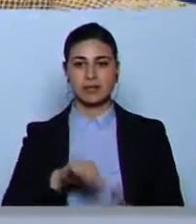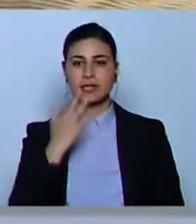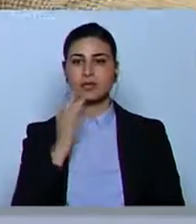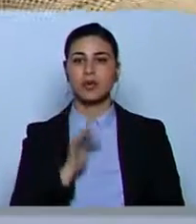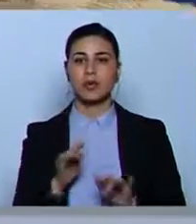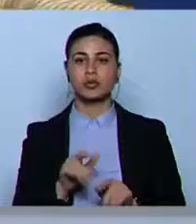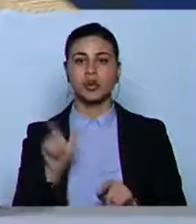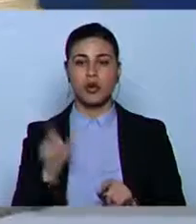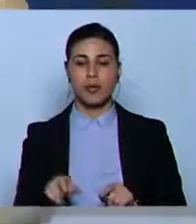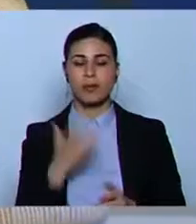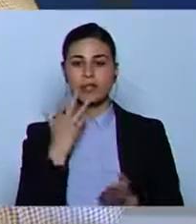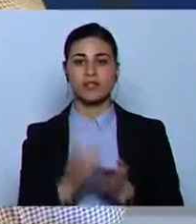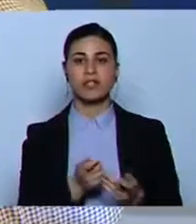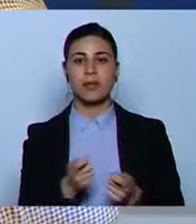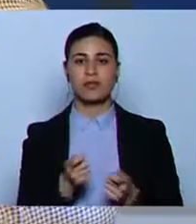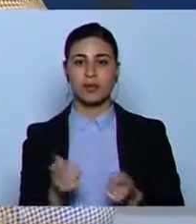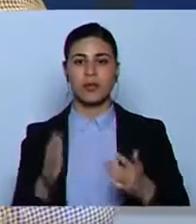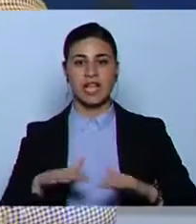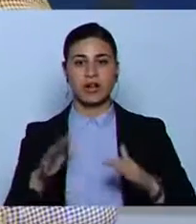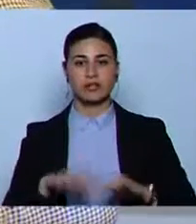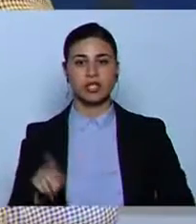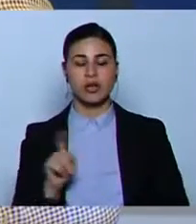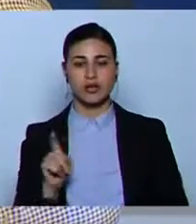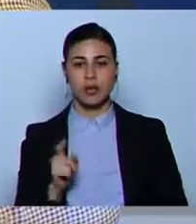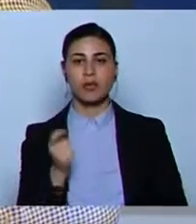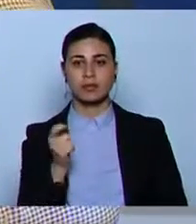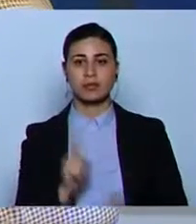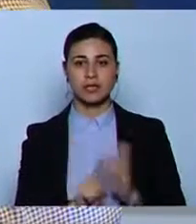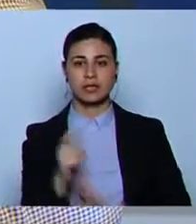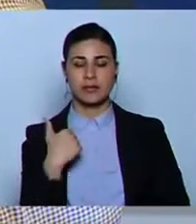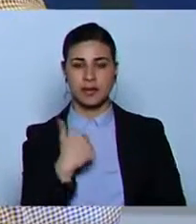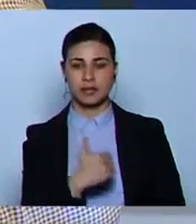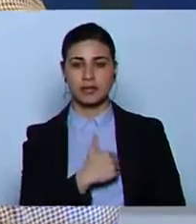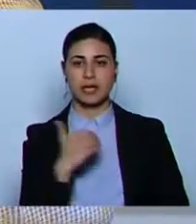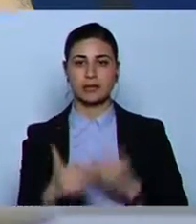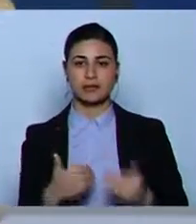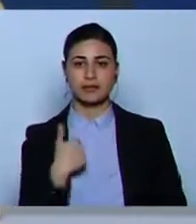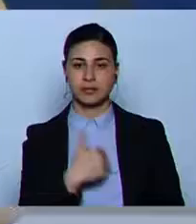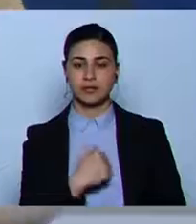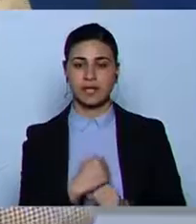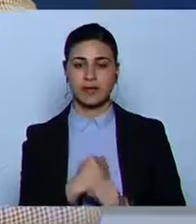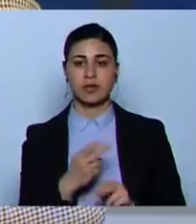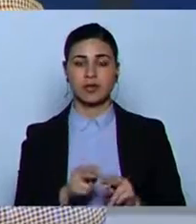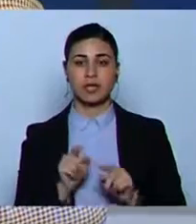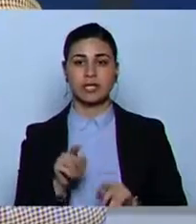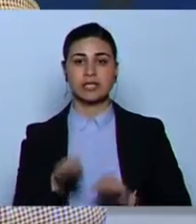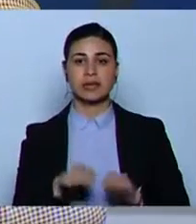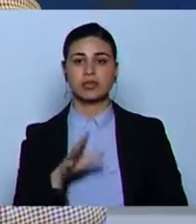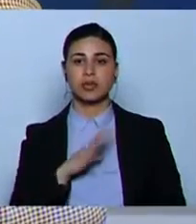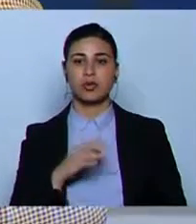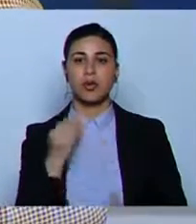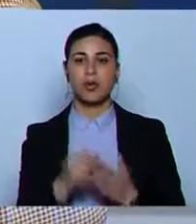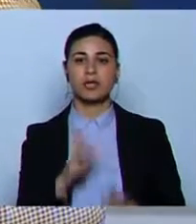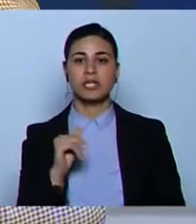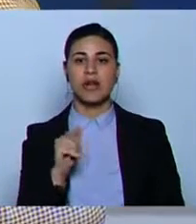ნაციონალურმა მოძრაობამ პრაქტიკულად თვითმმართველობები დაგვიშალა, რომ რაღაცდან დავიწყოთ, რაღაც ნაბიჯები გადავდგათ. და სწორედაც ეს ნაბიჯები იყო ბატონ დავითის,